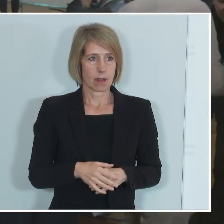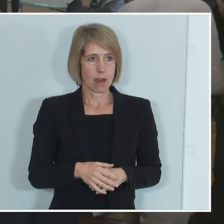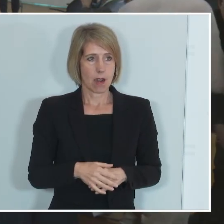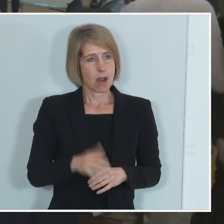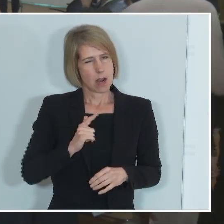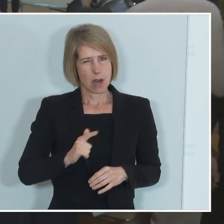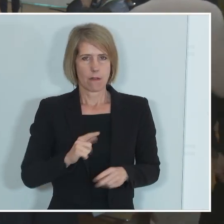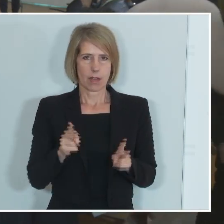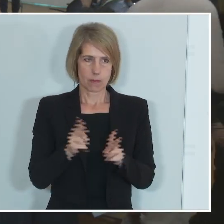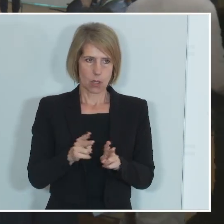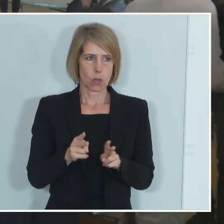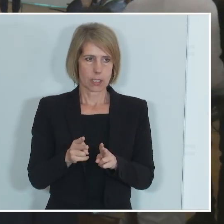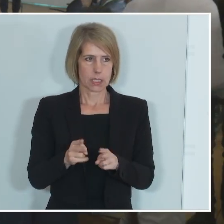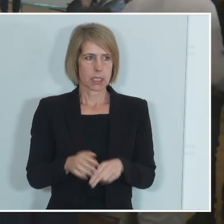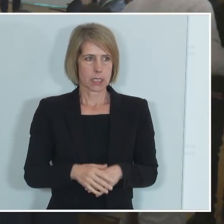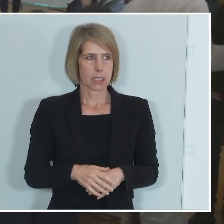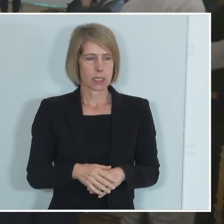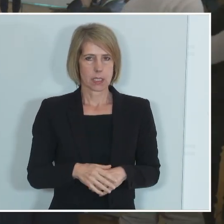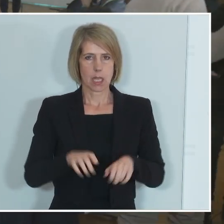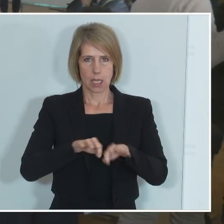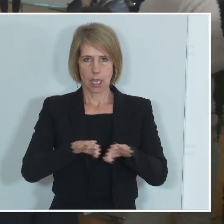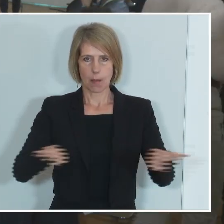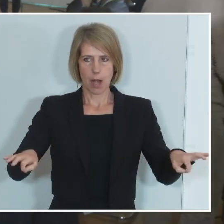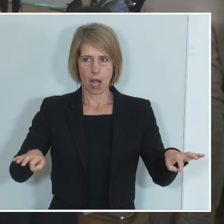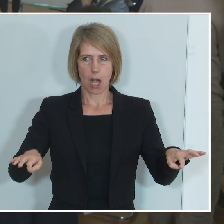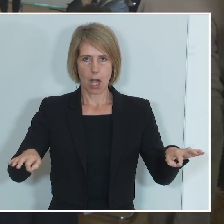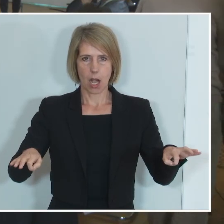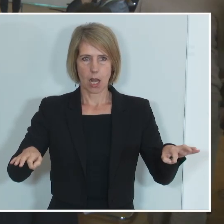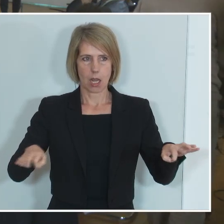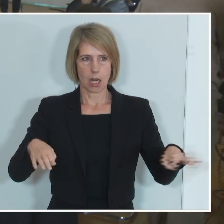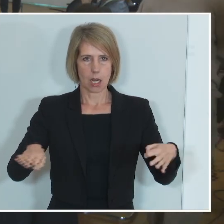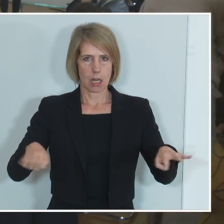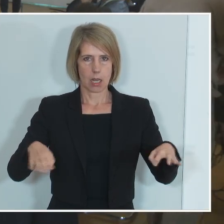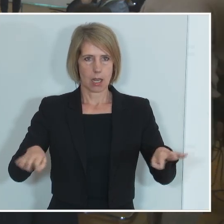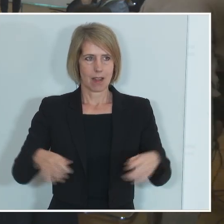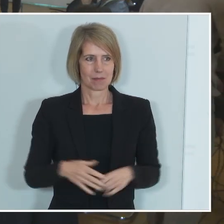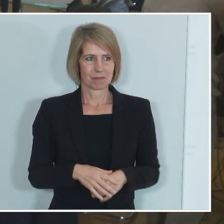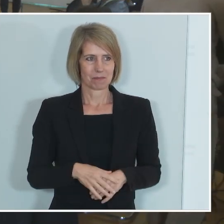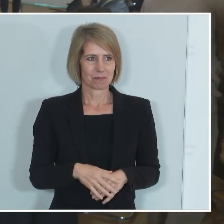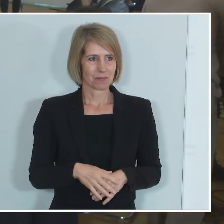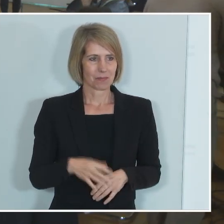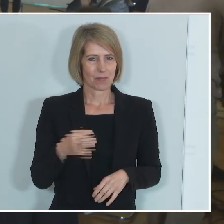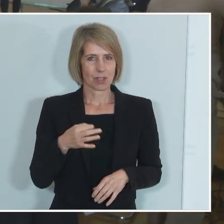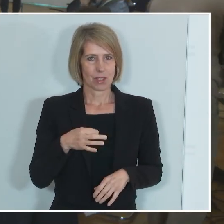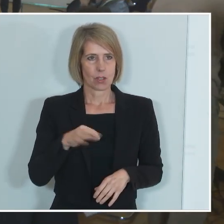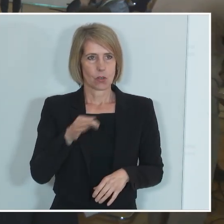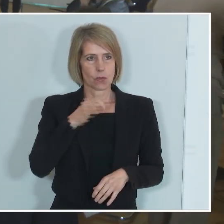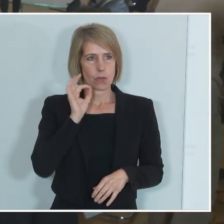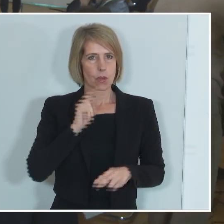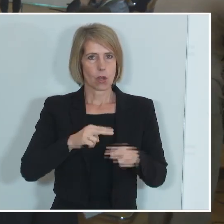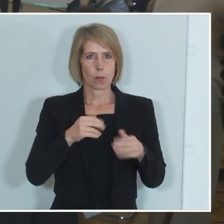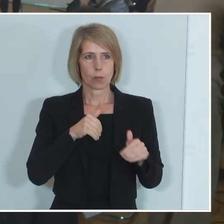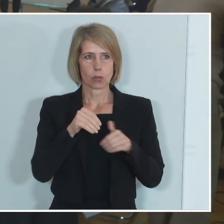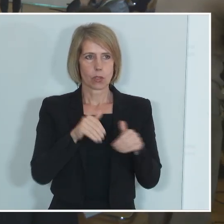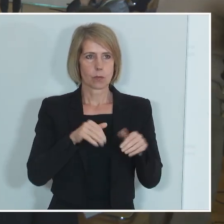Warten wir ganz kurz, bis wir nach links rüber verkabelt haben, dann ist es Ton. Und ansonsten können wir auch gerne für den Teil der Frau Bundesministerin unsere Tonaufnahme zur Verfügung stellen für